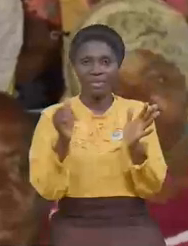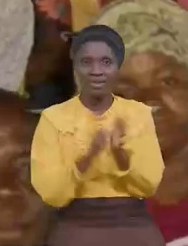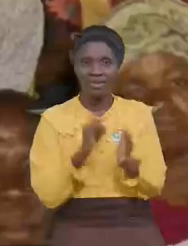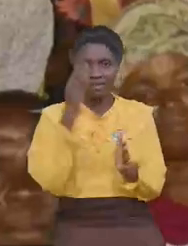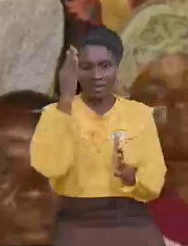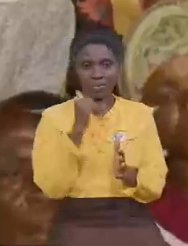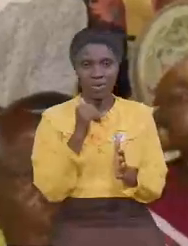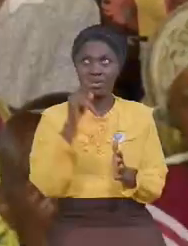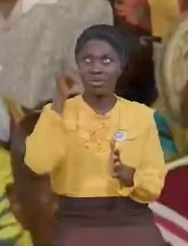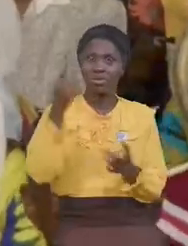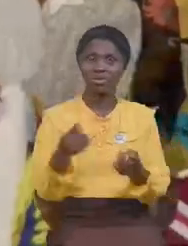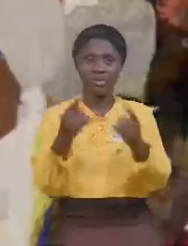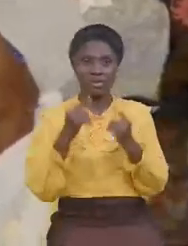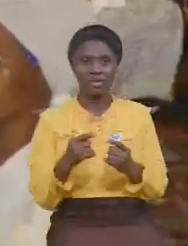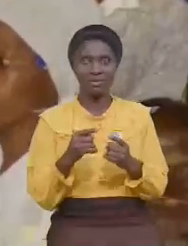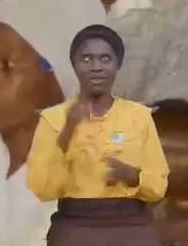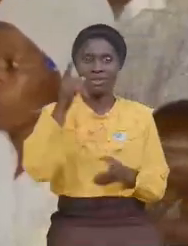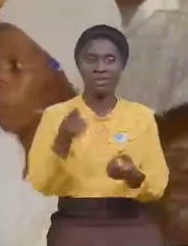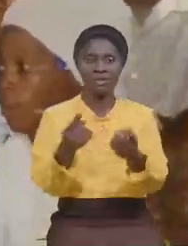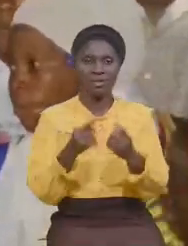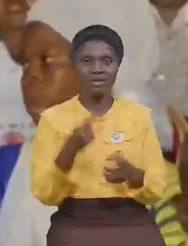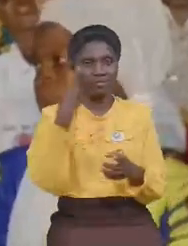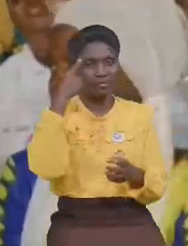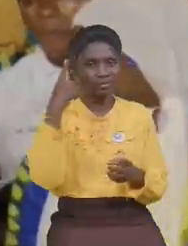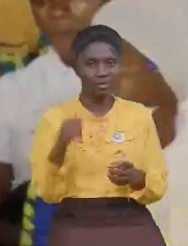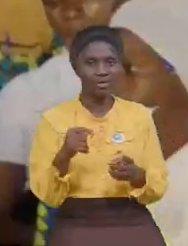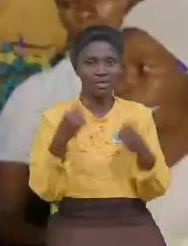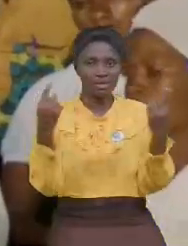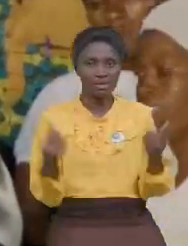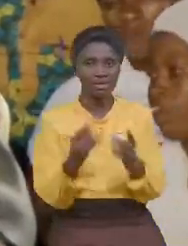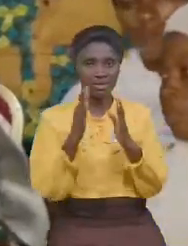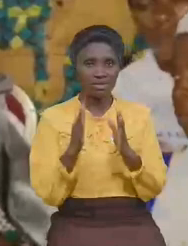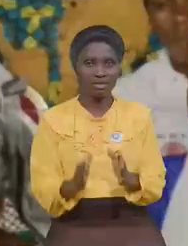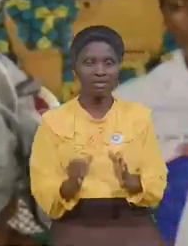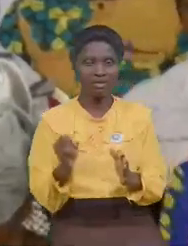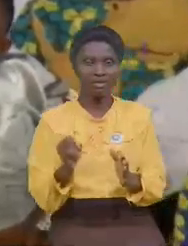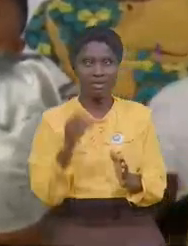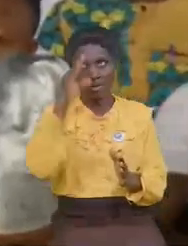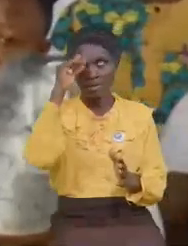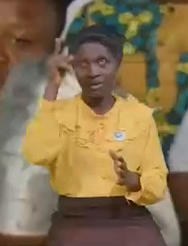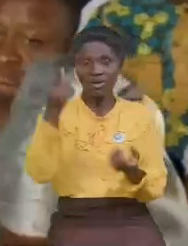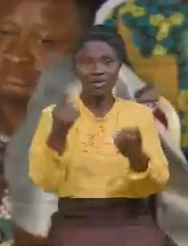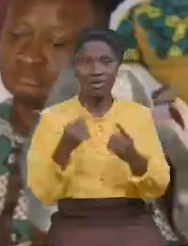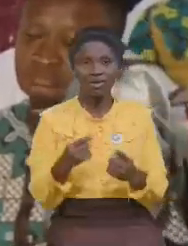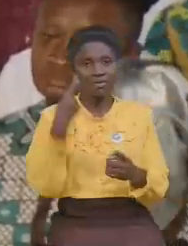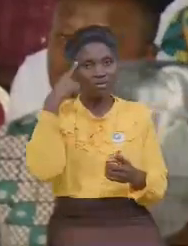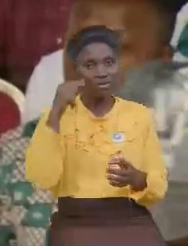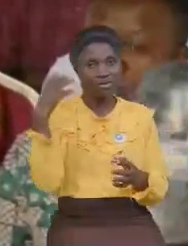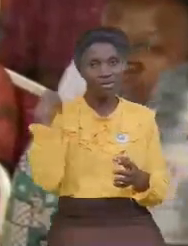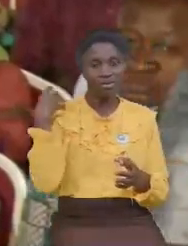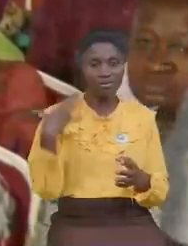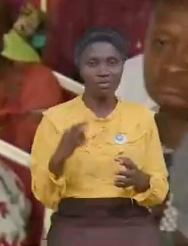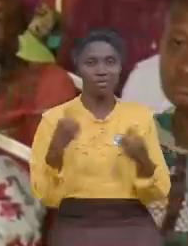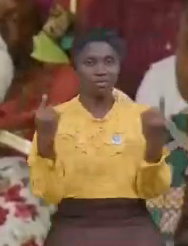venue. Elle est venue pour les pécheurs. Il est venu pour le chef des